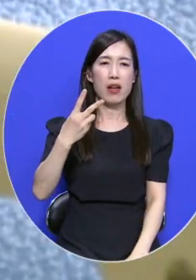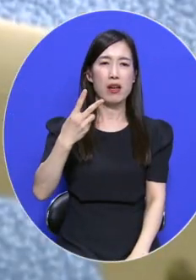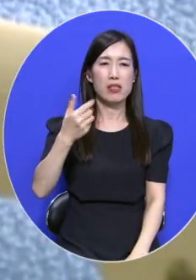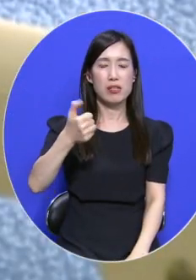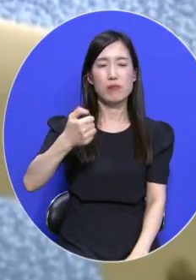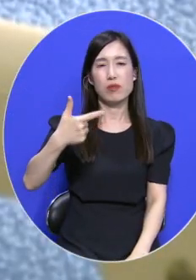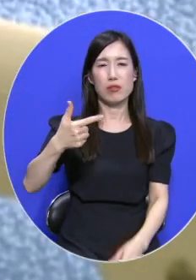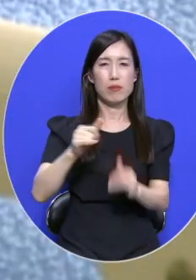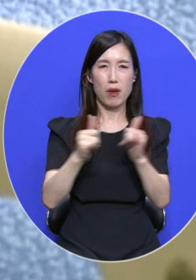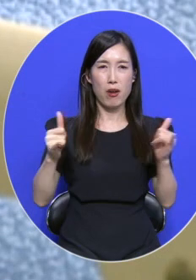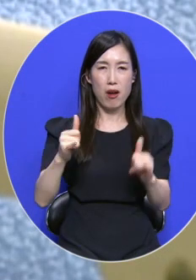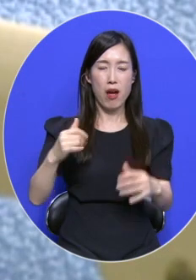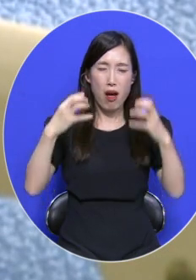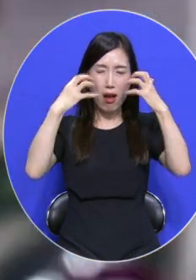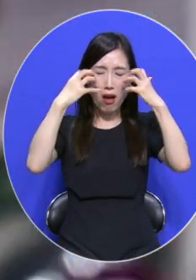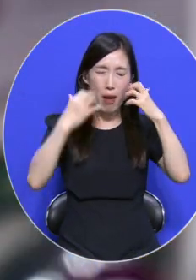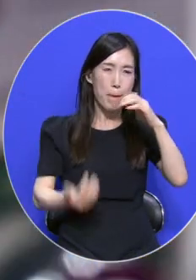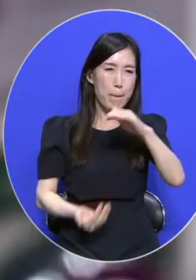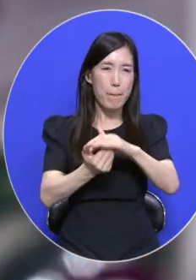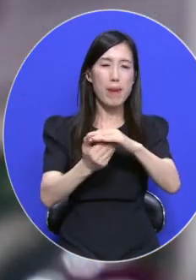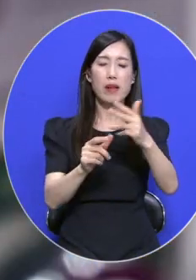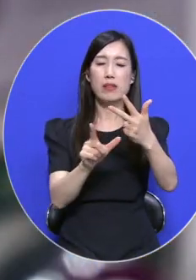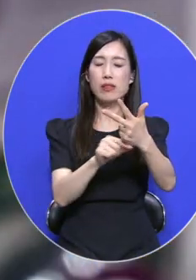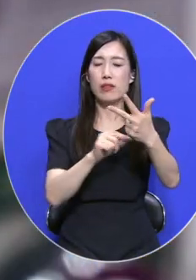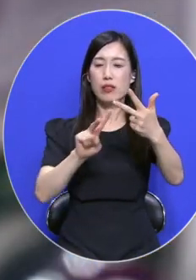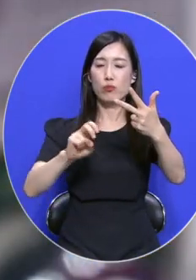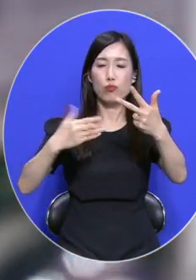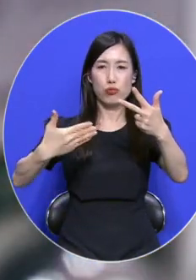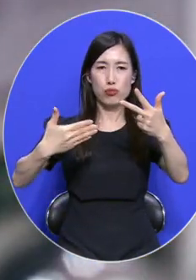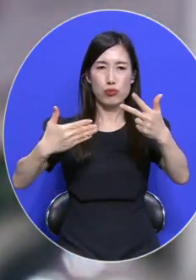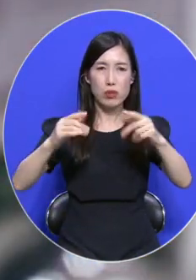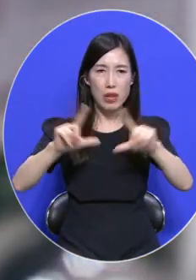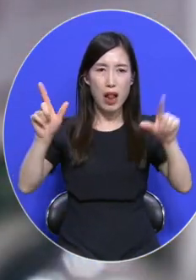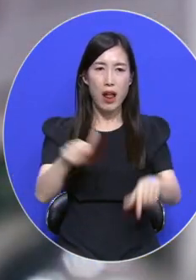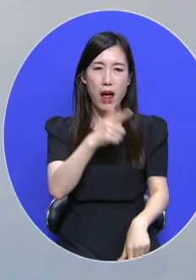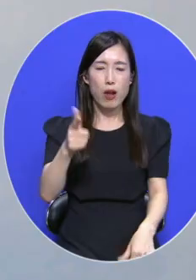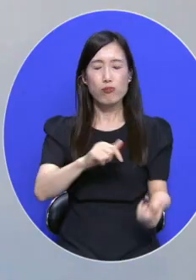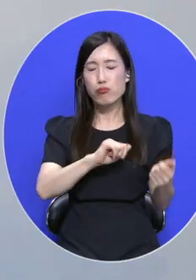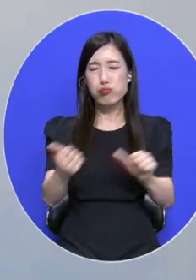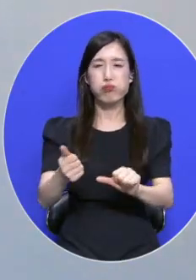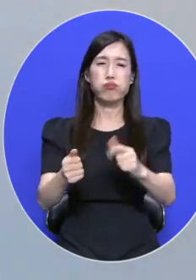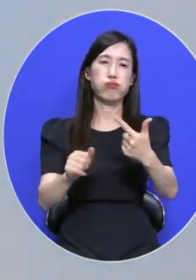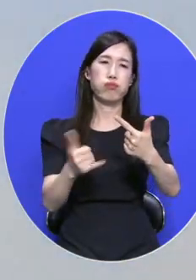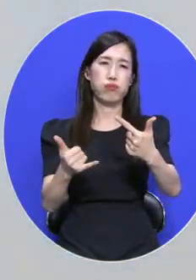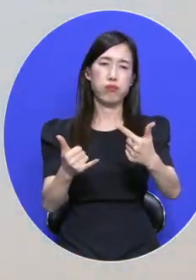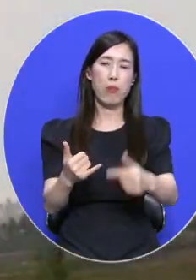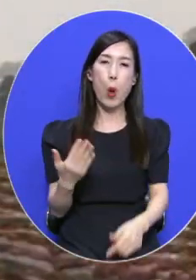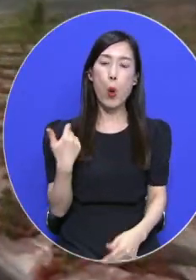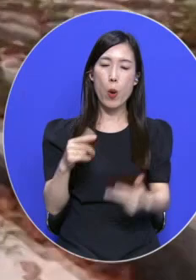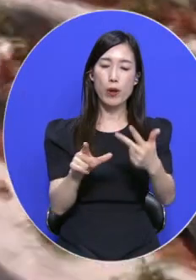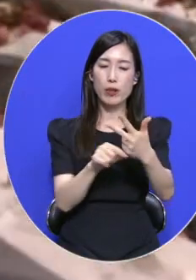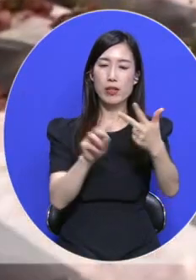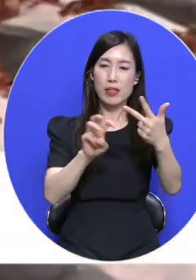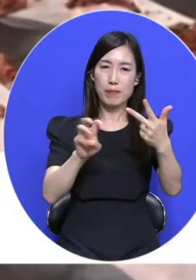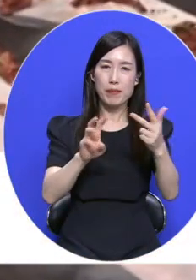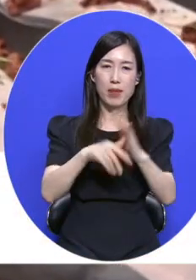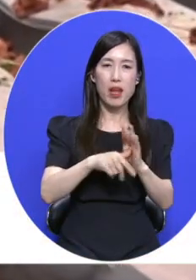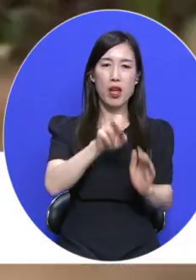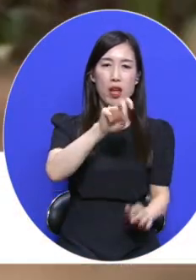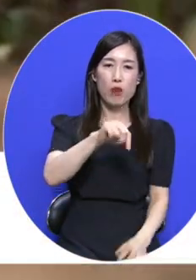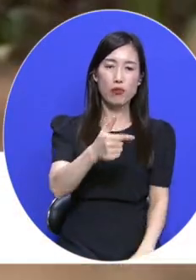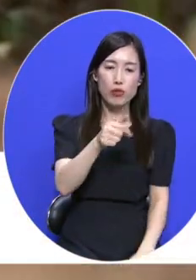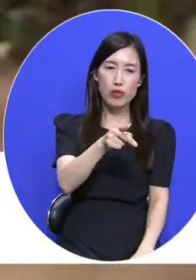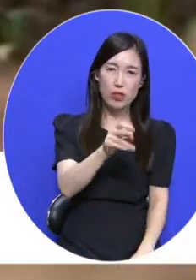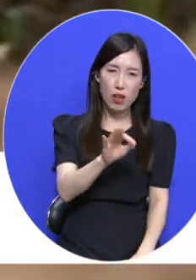특히 찜통더위가 이어졌던 29일엔 6명이 목숨을 잃었습니다. 지난 30일엔 문경시와 예천군에서